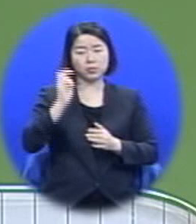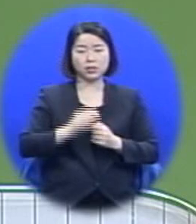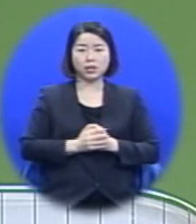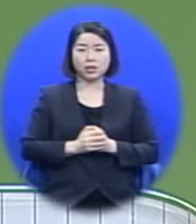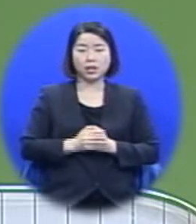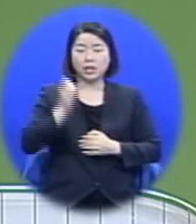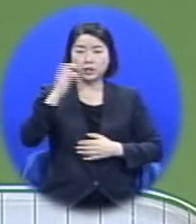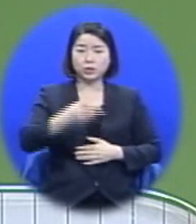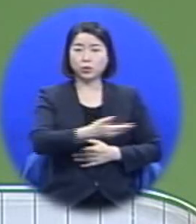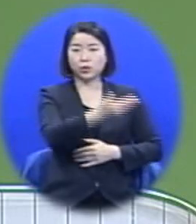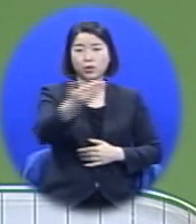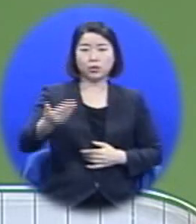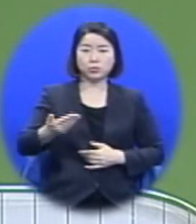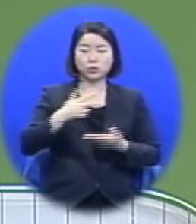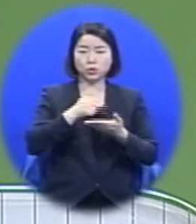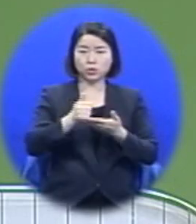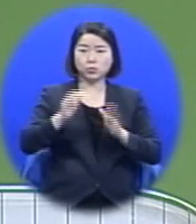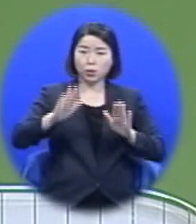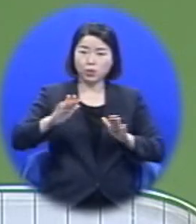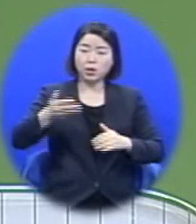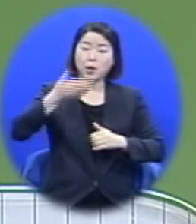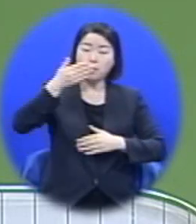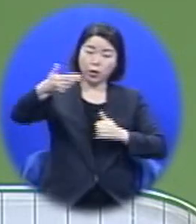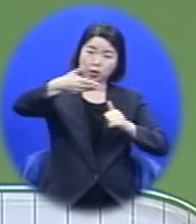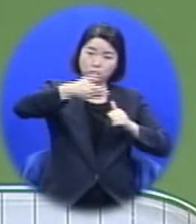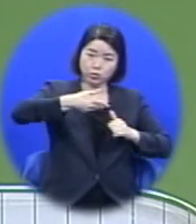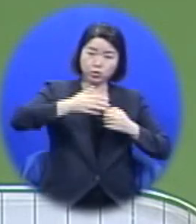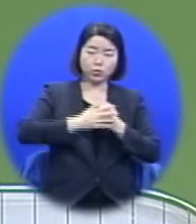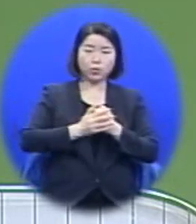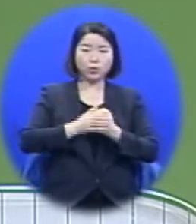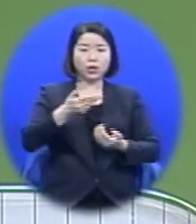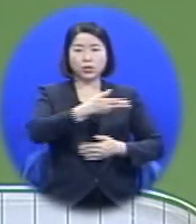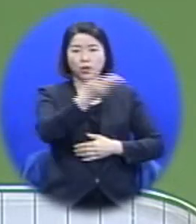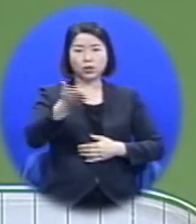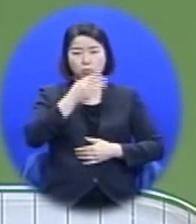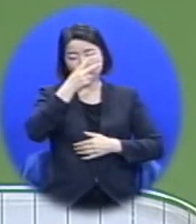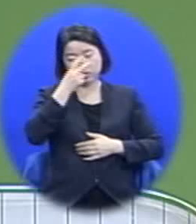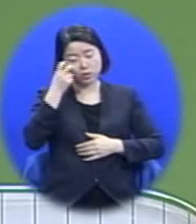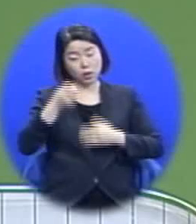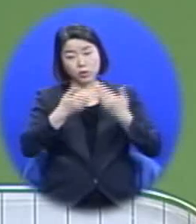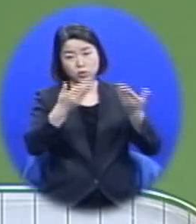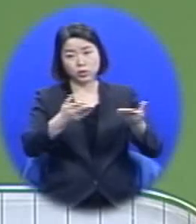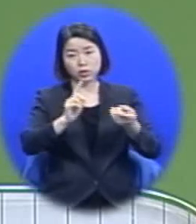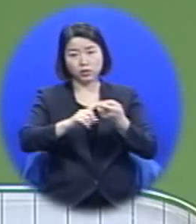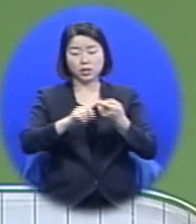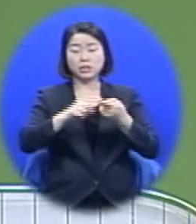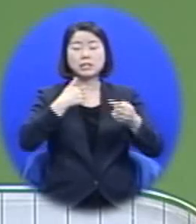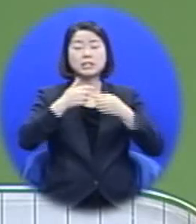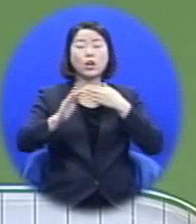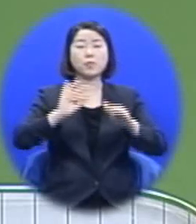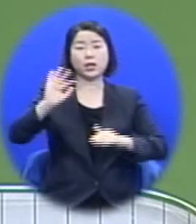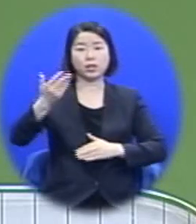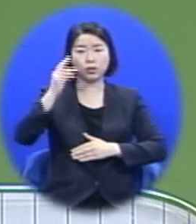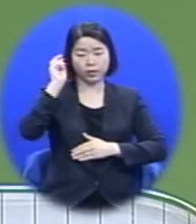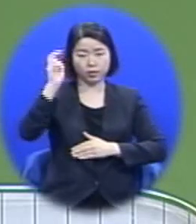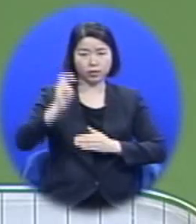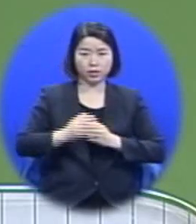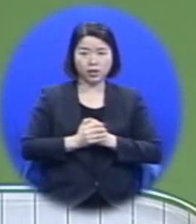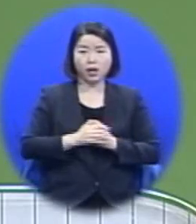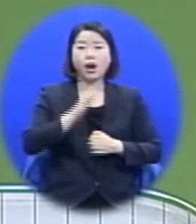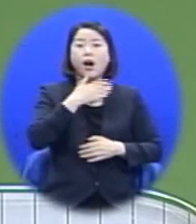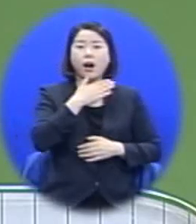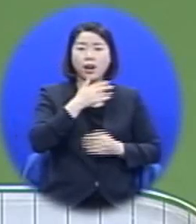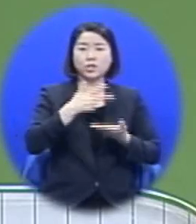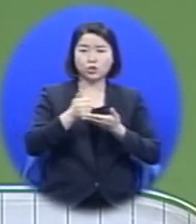오늘 여러분들은 주님이 여러분을 먹이시는 분 이고 여러분을 제 우시는 분이라는 것을 체험하게 될 겁니다 아